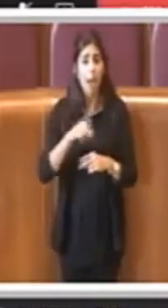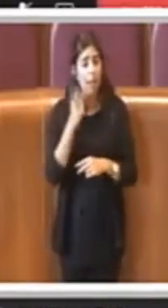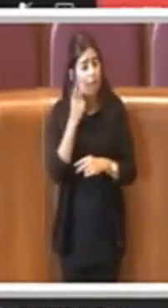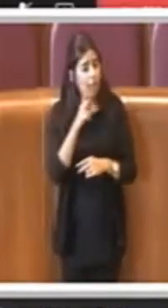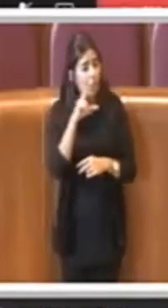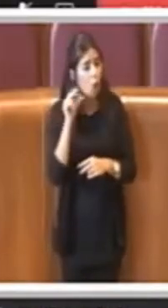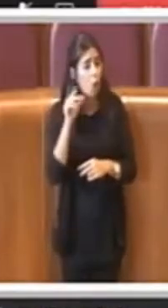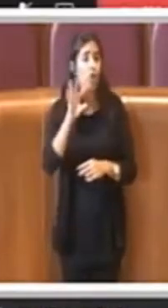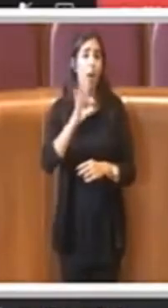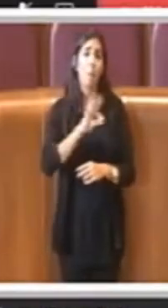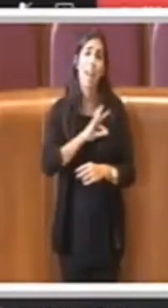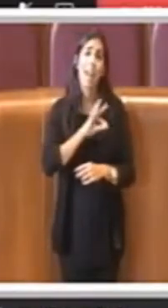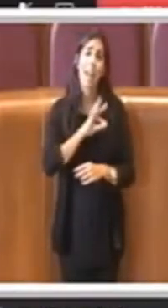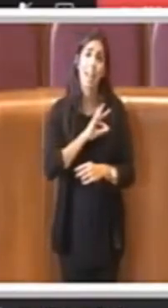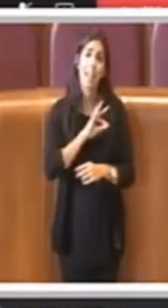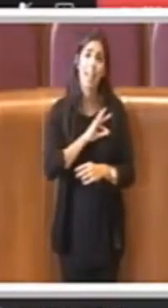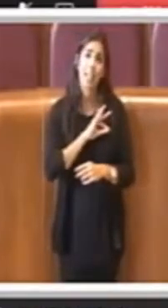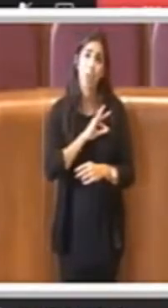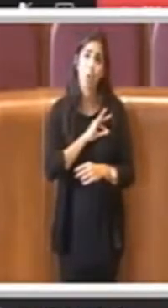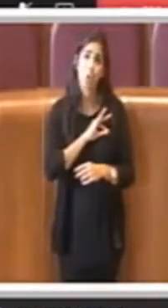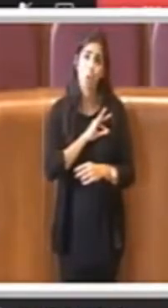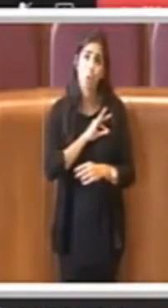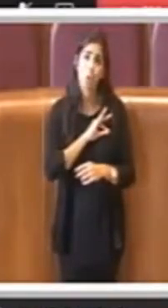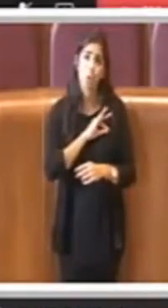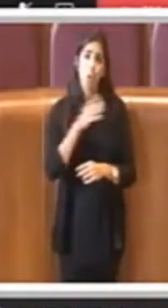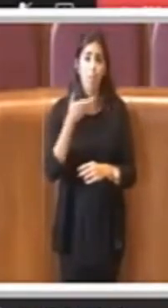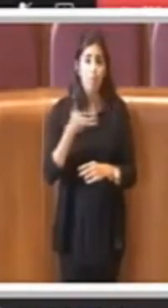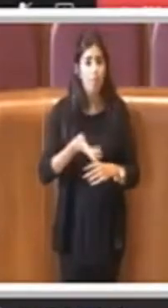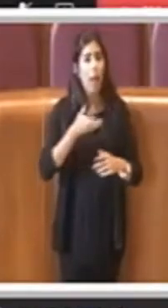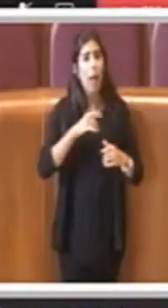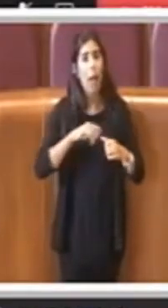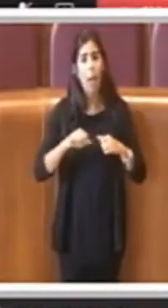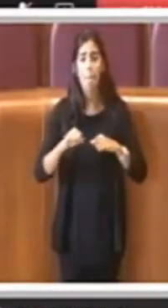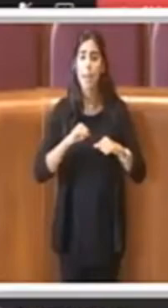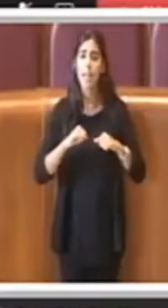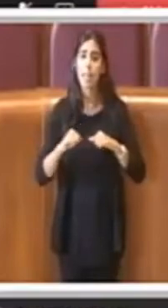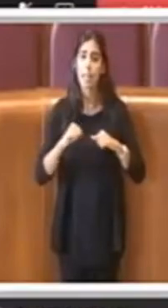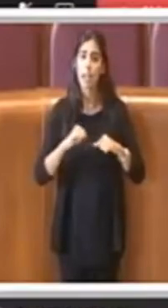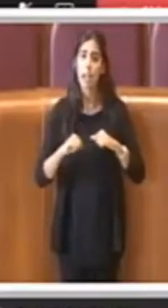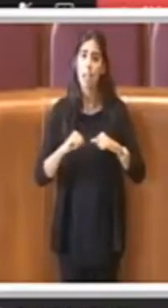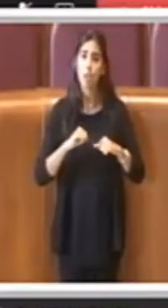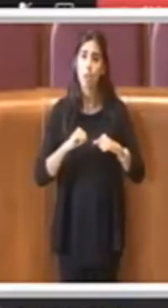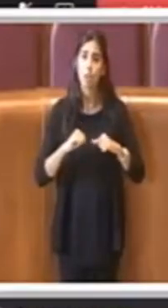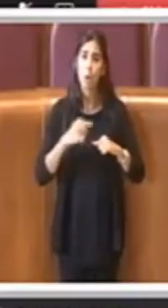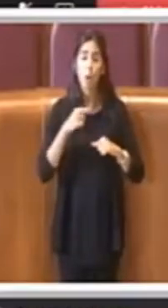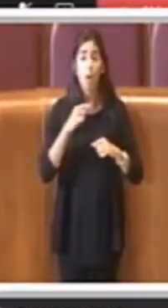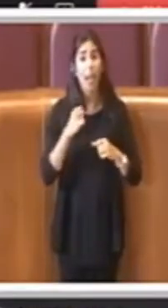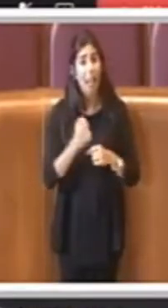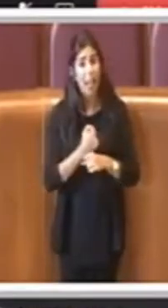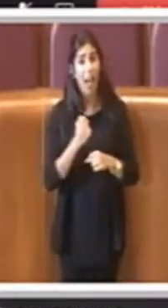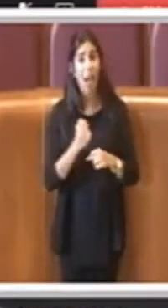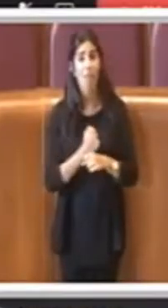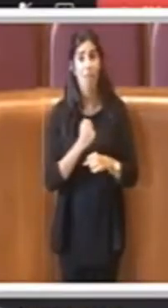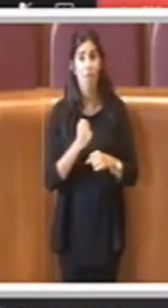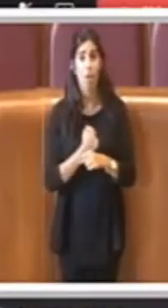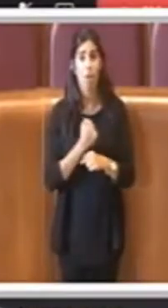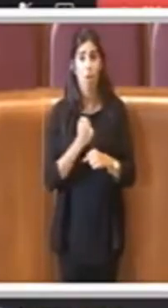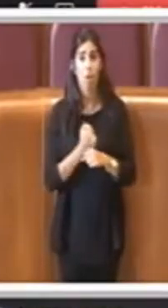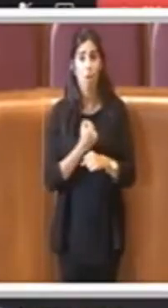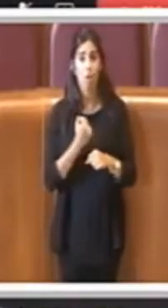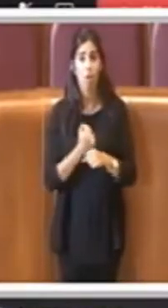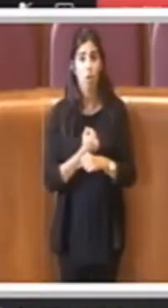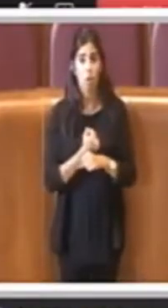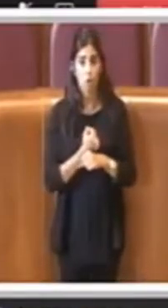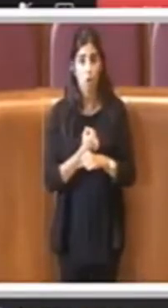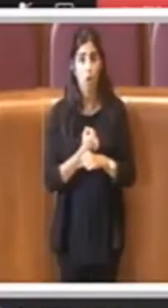il merito in questo caso di questa amministrazione, e soprattutto del lavoro che è stato fatto da una parte dall'organo di